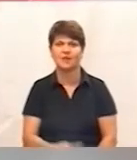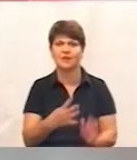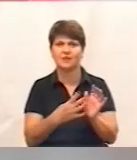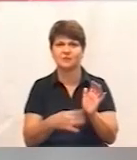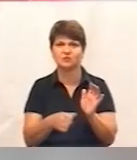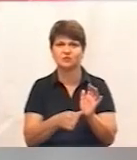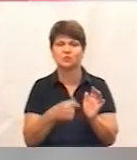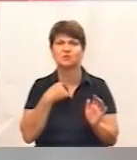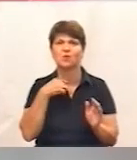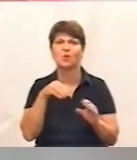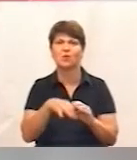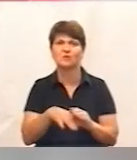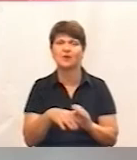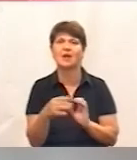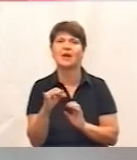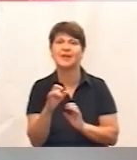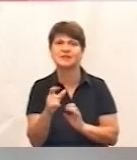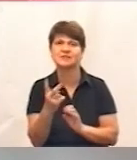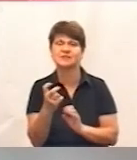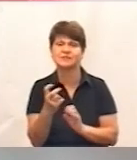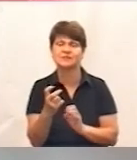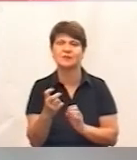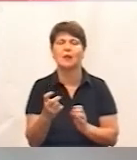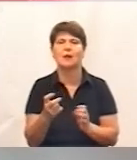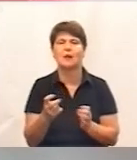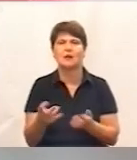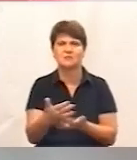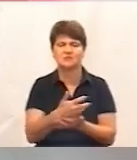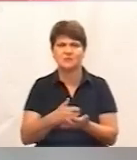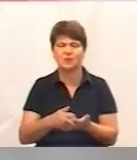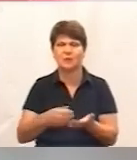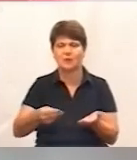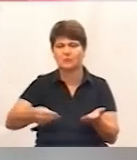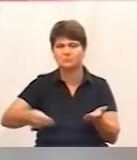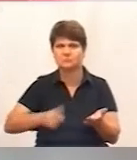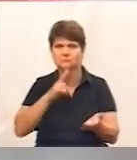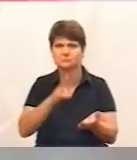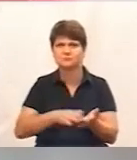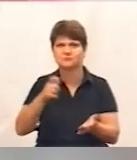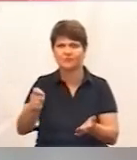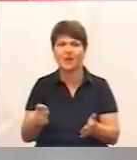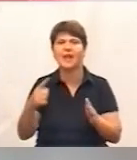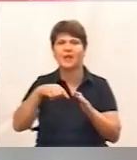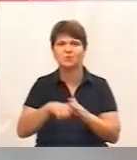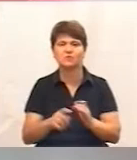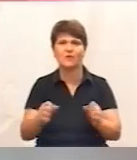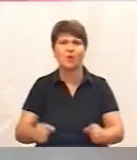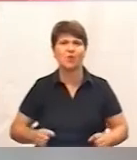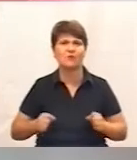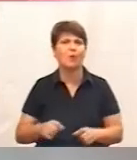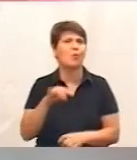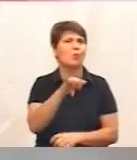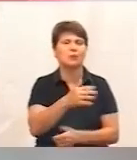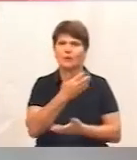96 голосів із 200 необхідних зібрала петиція з проханням облаштувати у Жмеринці інклюзивні гойдалки. Таких там немає жодної,